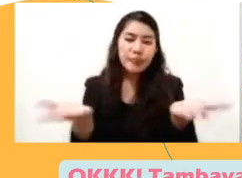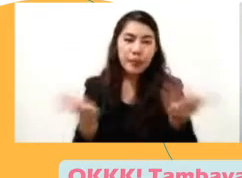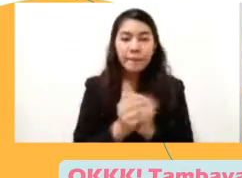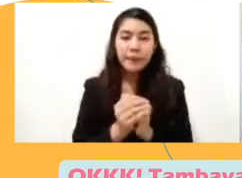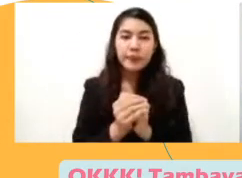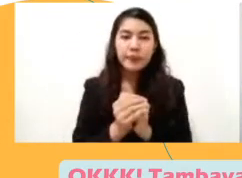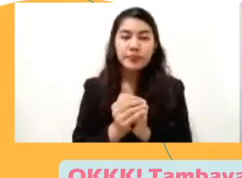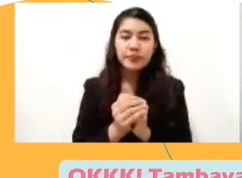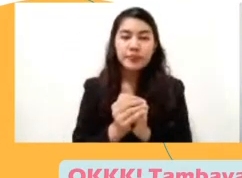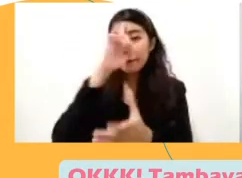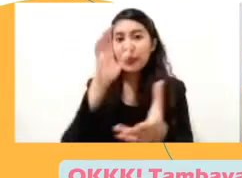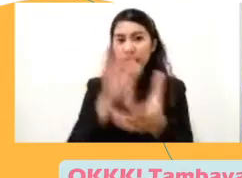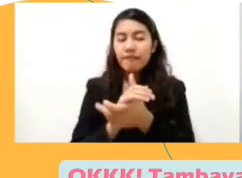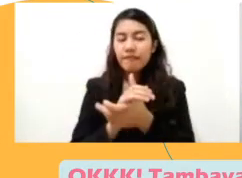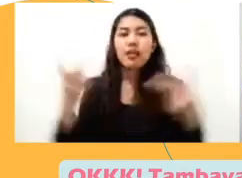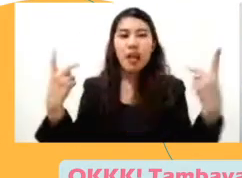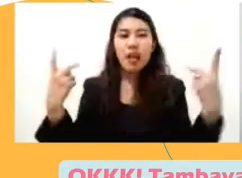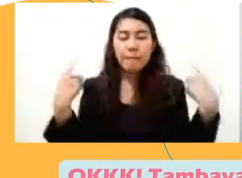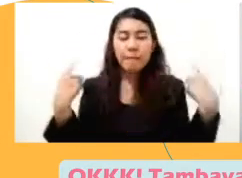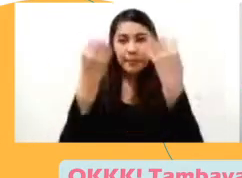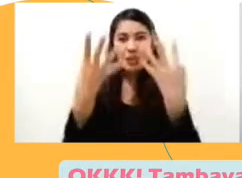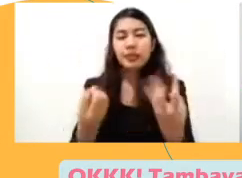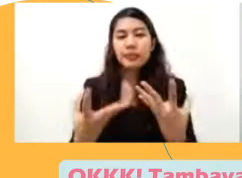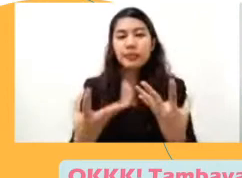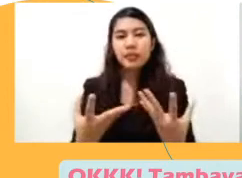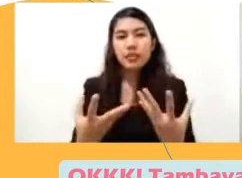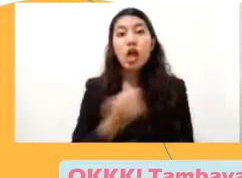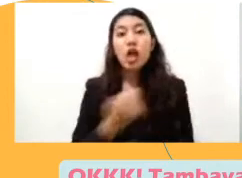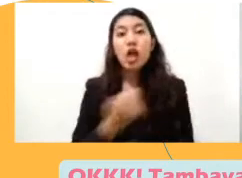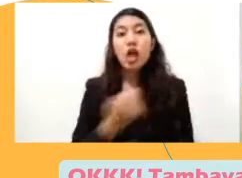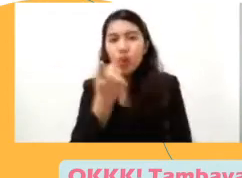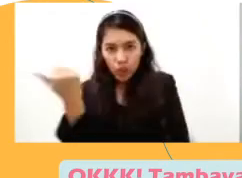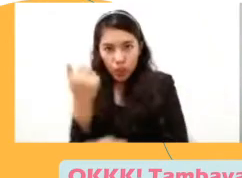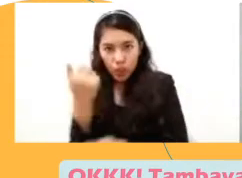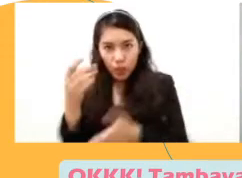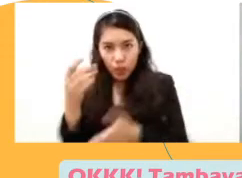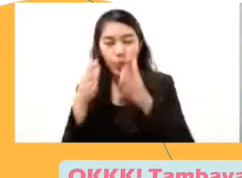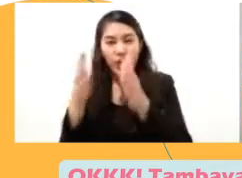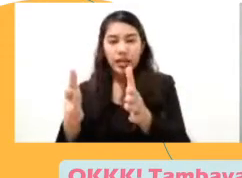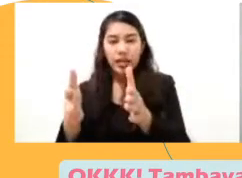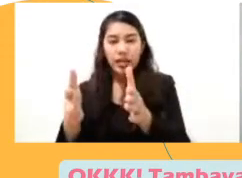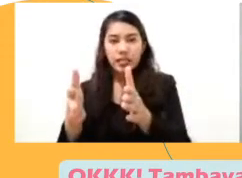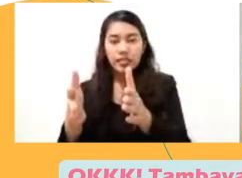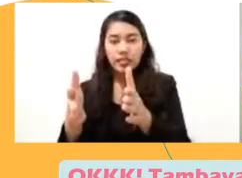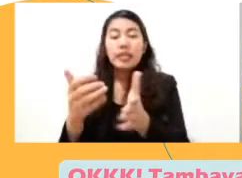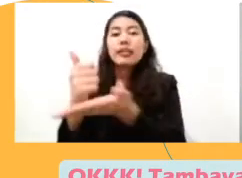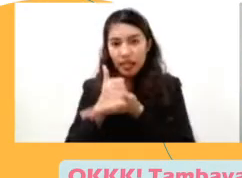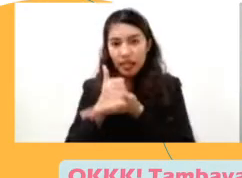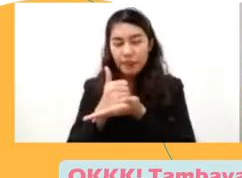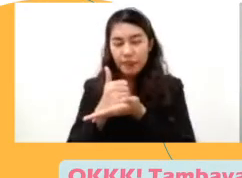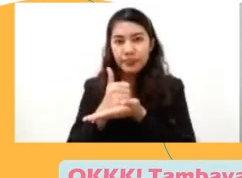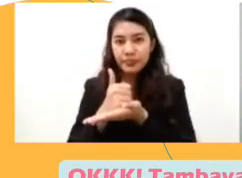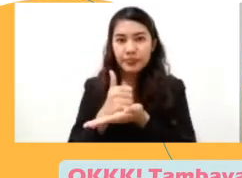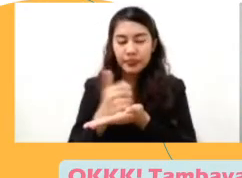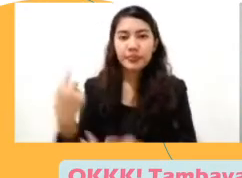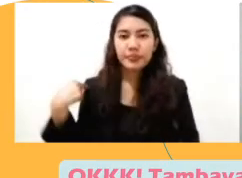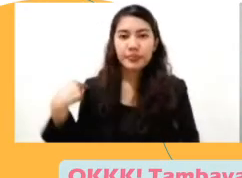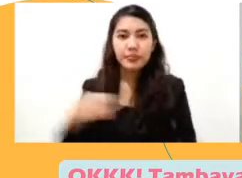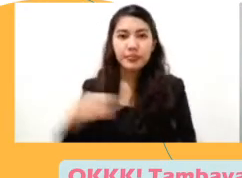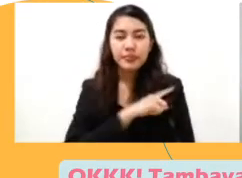Naniniwala ako na madaming angels or madaming tagatulong sa paligid natin